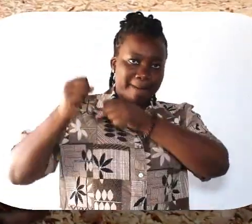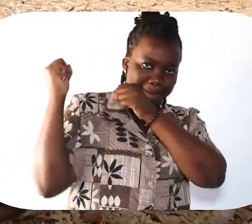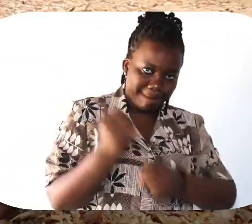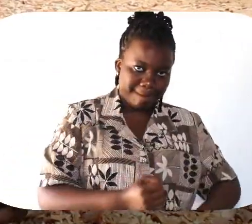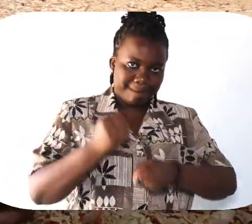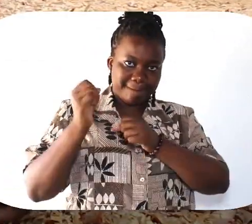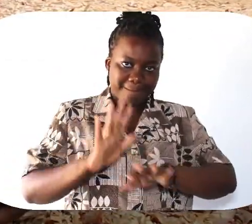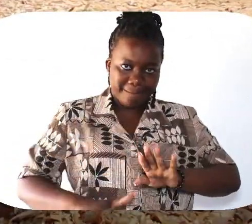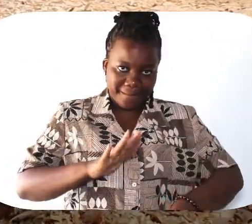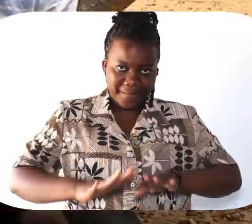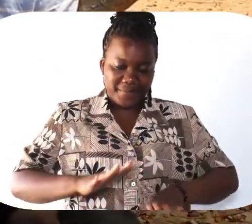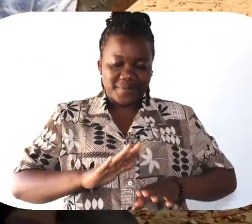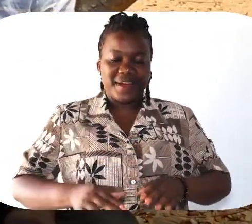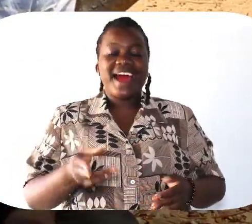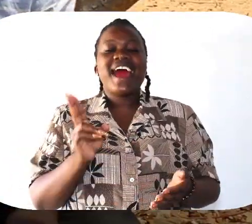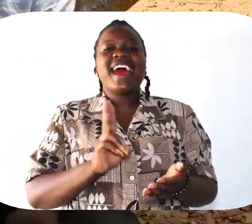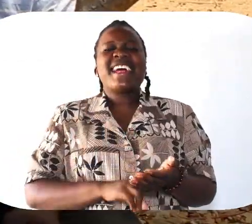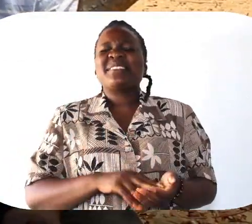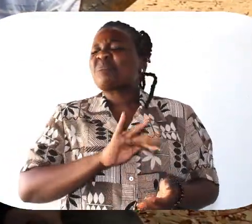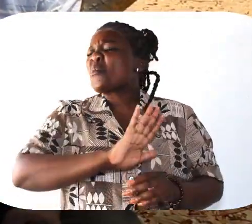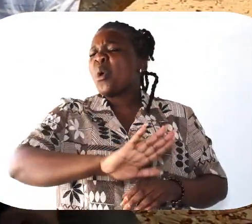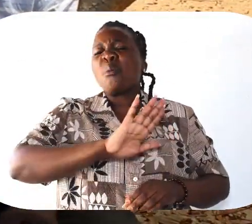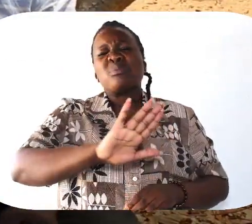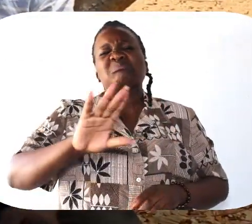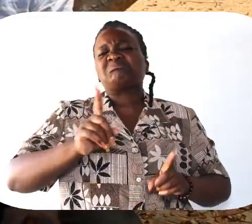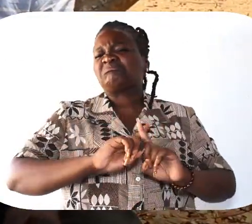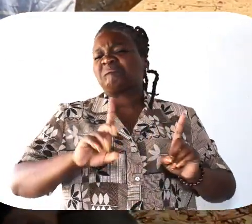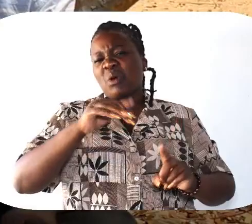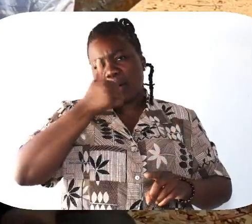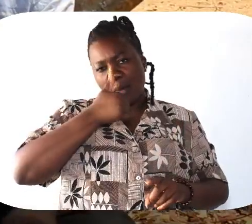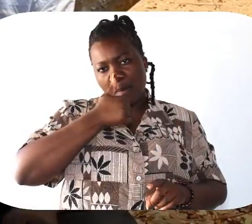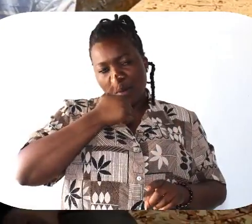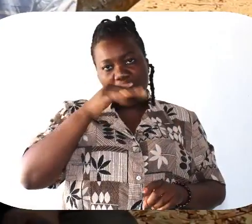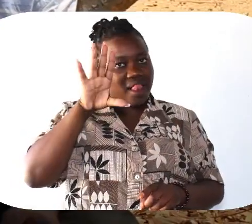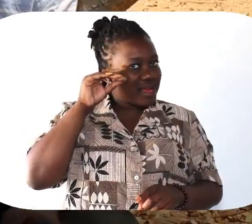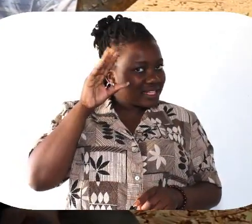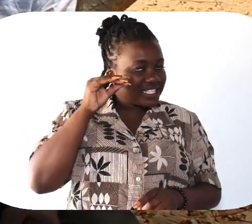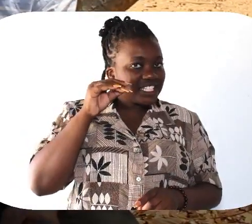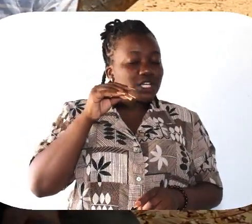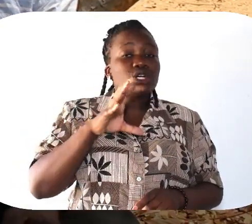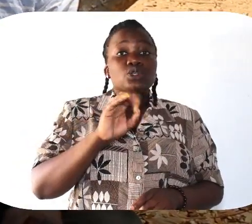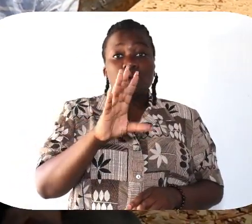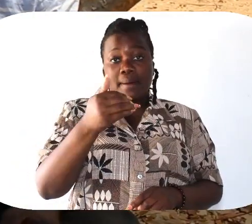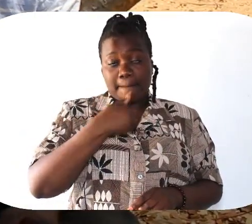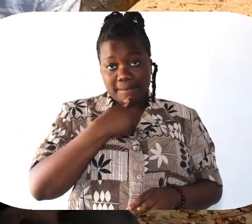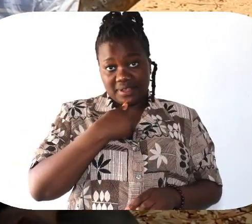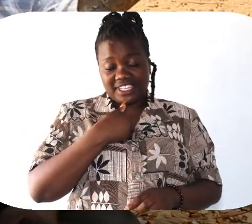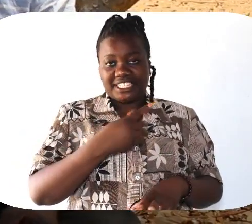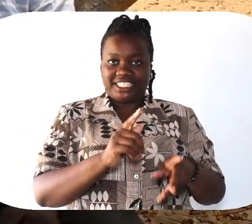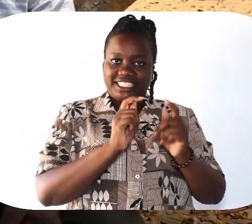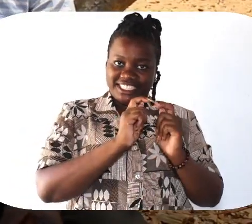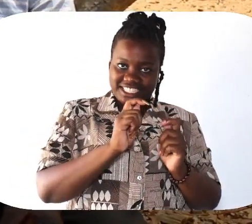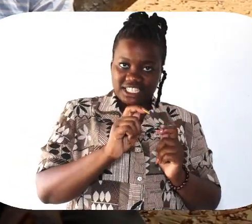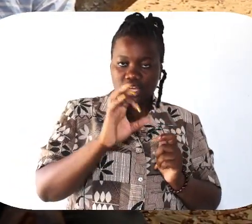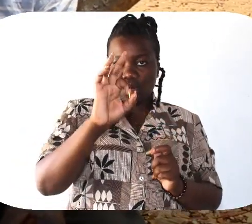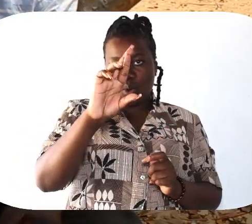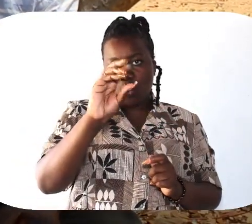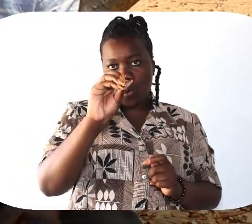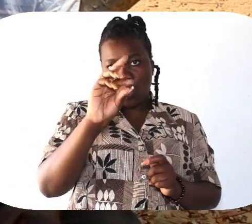maturi nengoma nemigoti zvakawanda wanda zvendiri kudzidza ndiri kudzidziswa